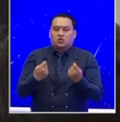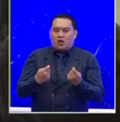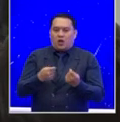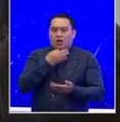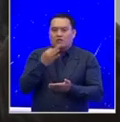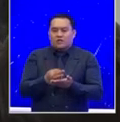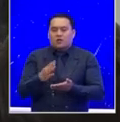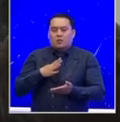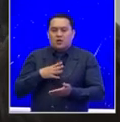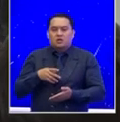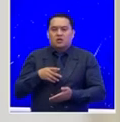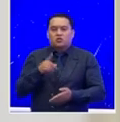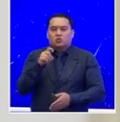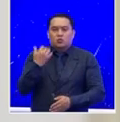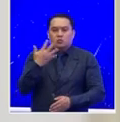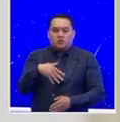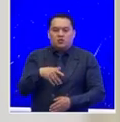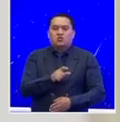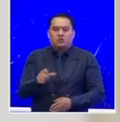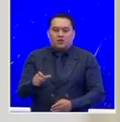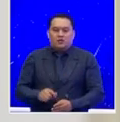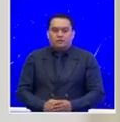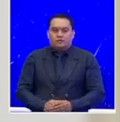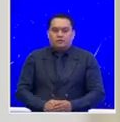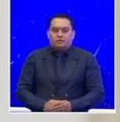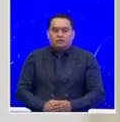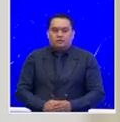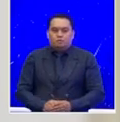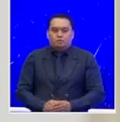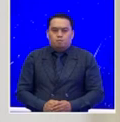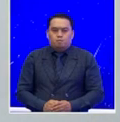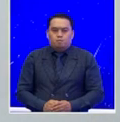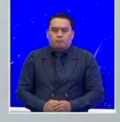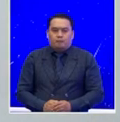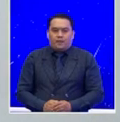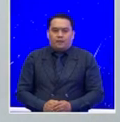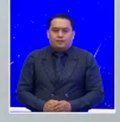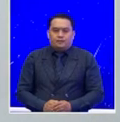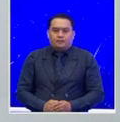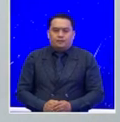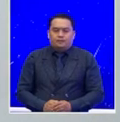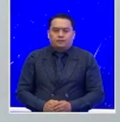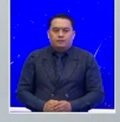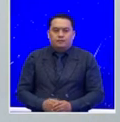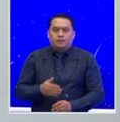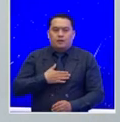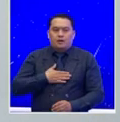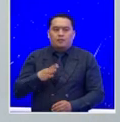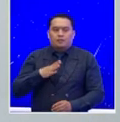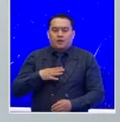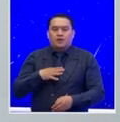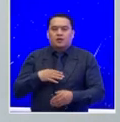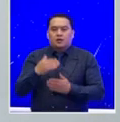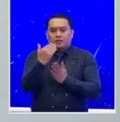ответственности было привлечено порядка 150 граждан. Продуктами в магазин один раз в день. Это четко